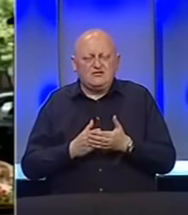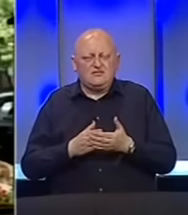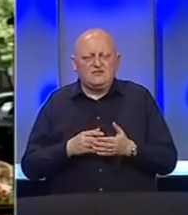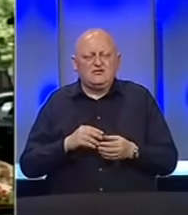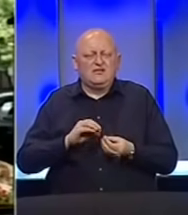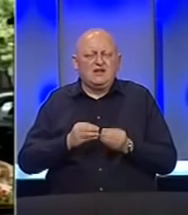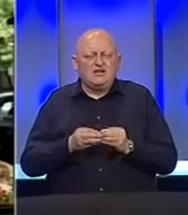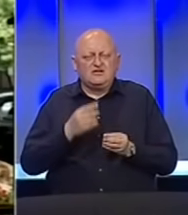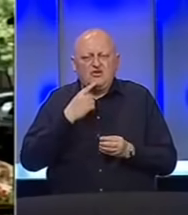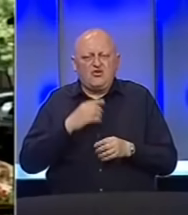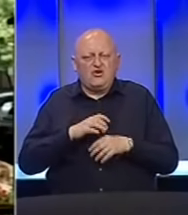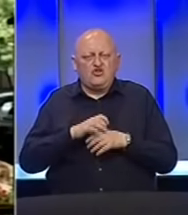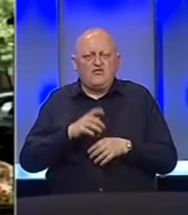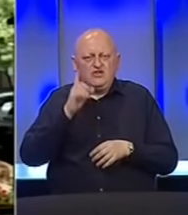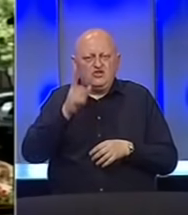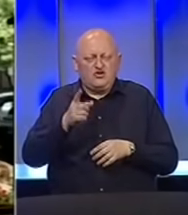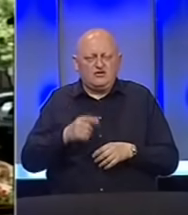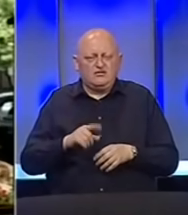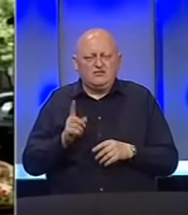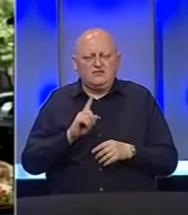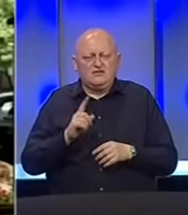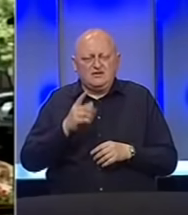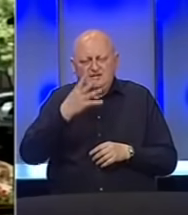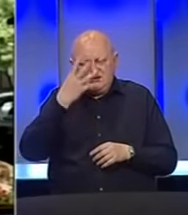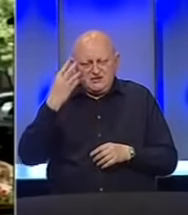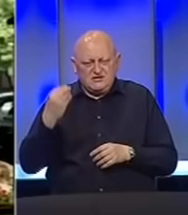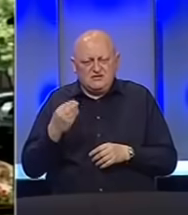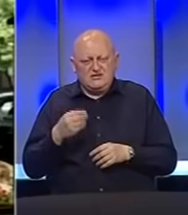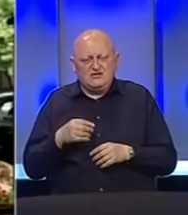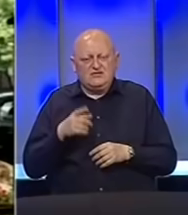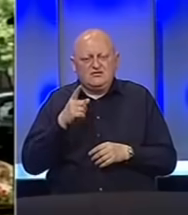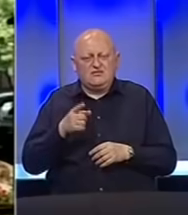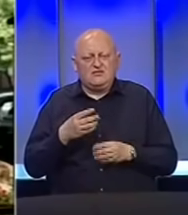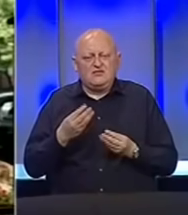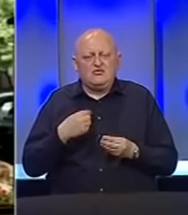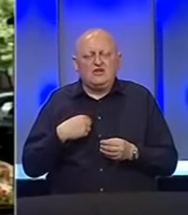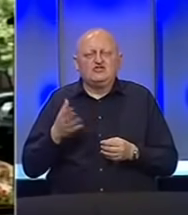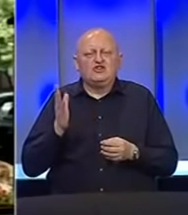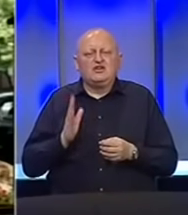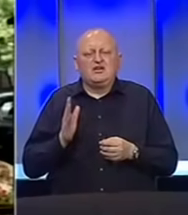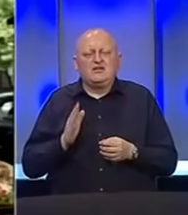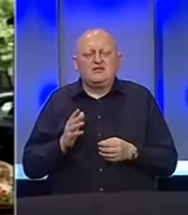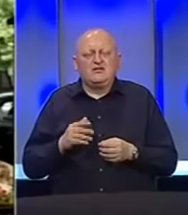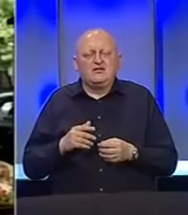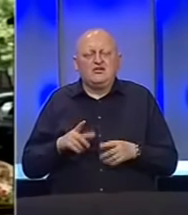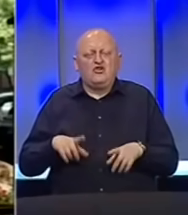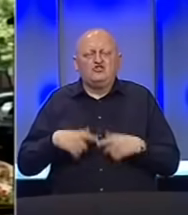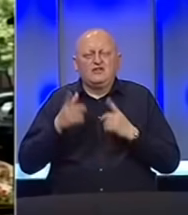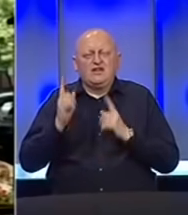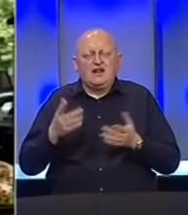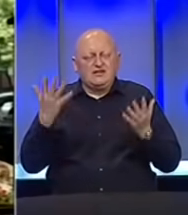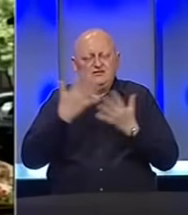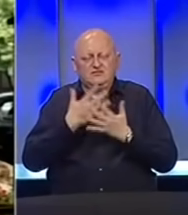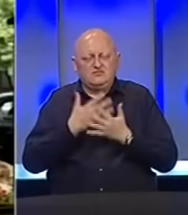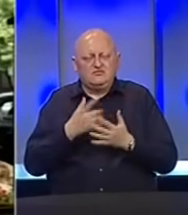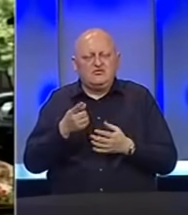faktora rizika koji dovode do toga, a naravno ne smijemo zaboraviti ni da je to za mnoge naše sugrađane oživljavanje ratne traume. Dakle,